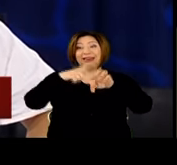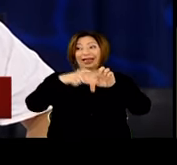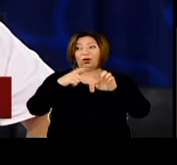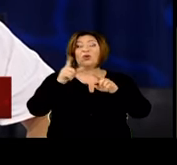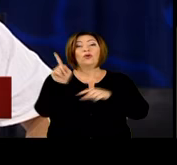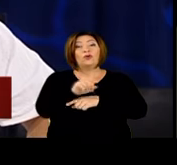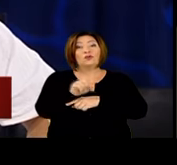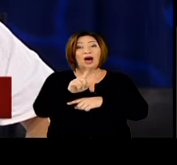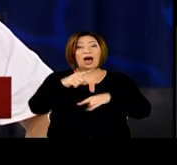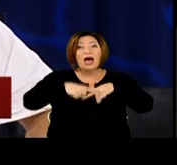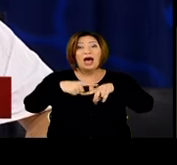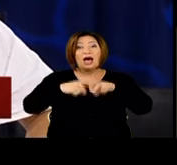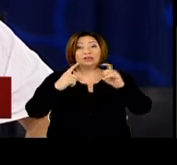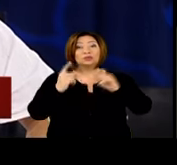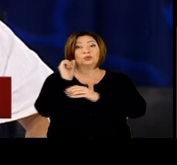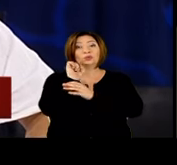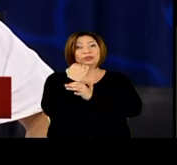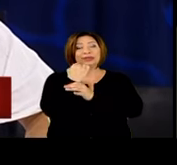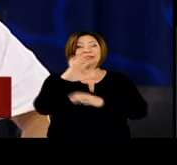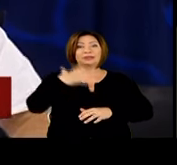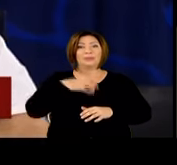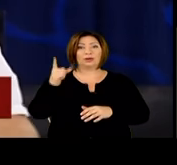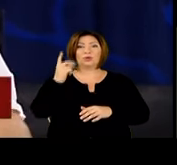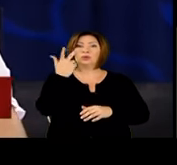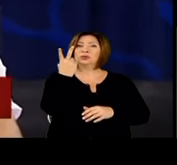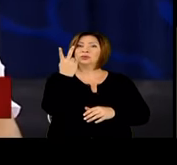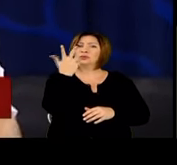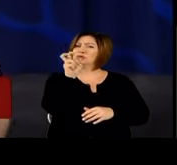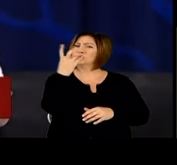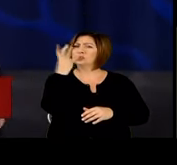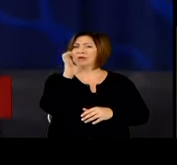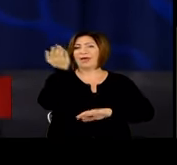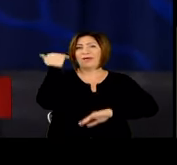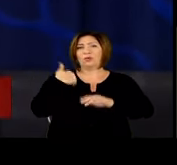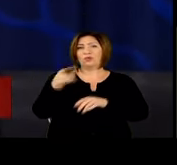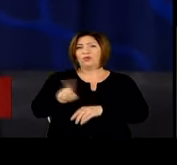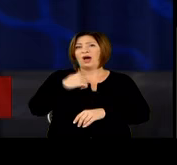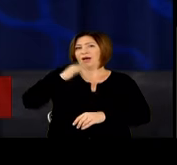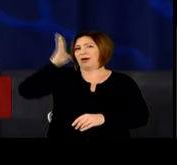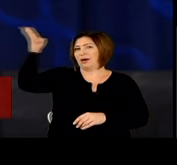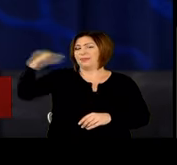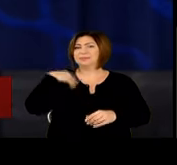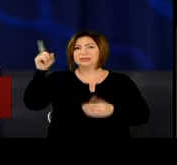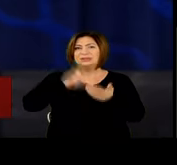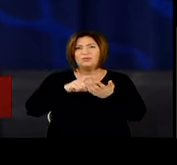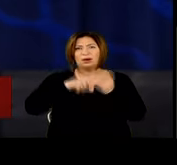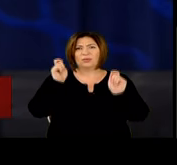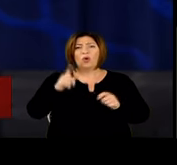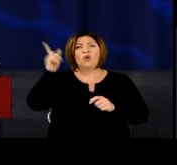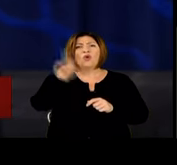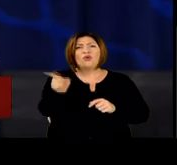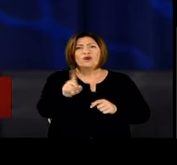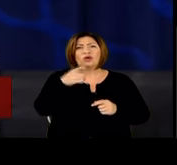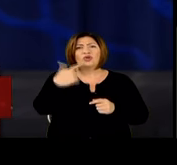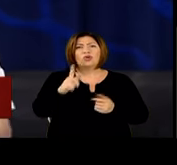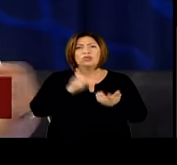anda Urfalı Hacı Usta'nın sahibi. Buyursun ben efendim, Şanlıurfa'da. Ben 3-4 ay evvel gittim Urfa'ya. Bir de mesela biz burada tavuk yapıyoruz. Urfa'da köyde bir